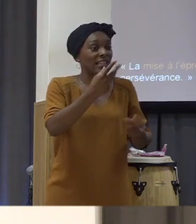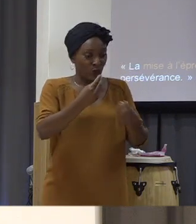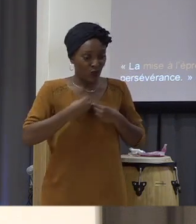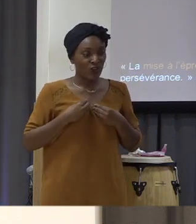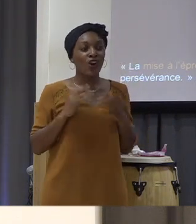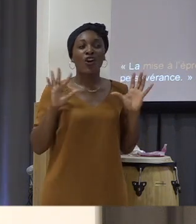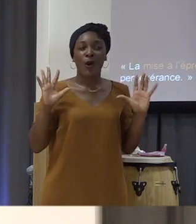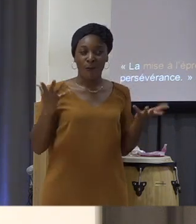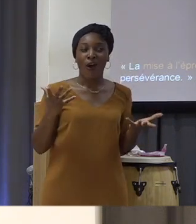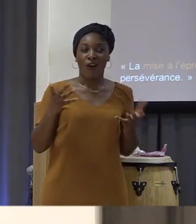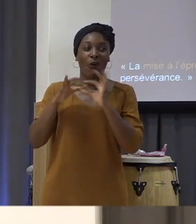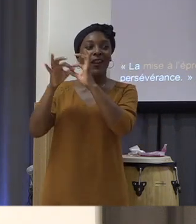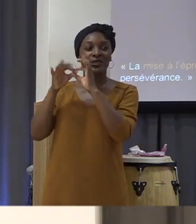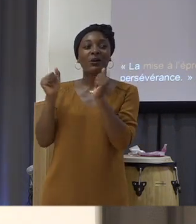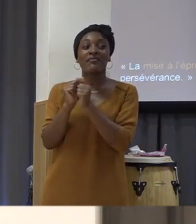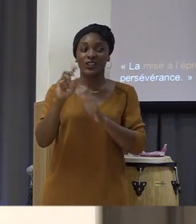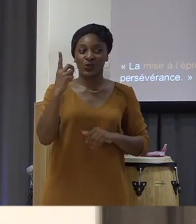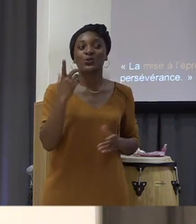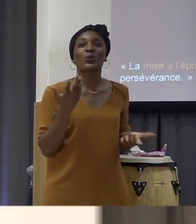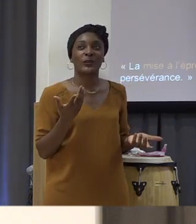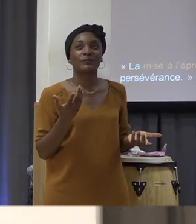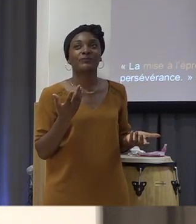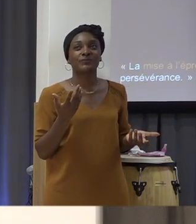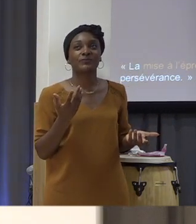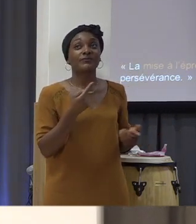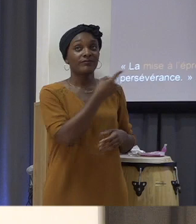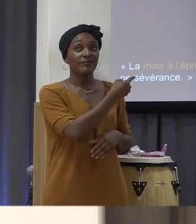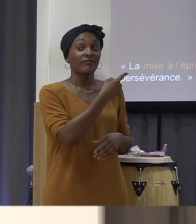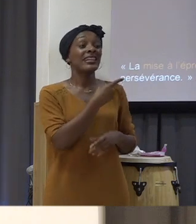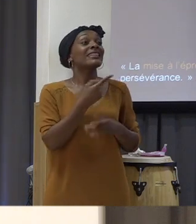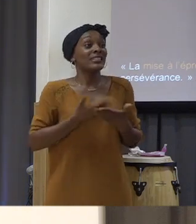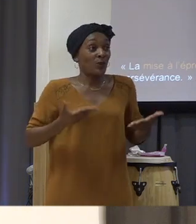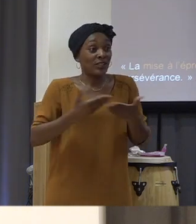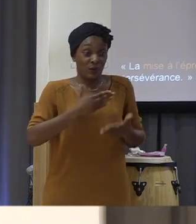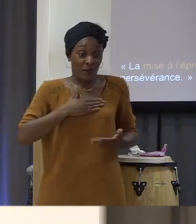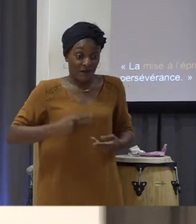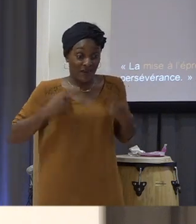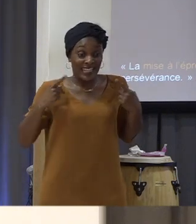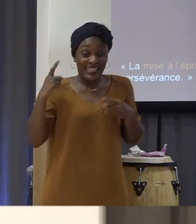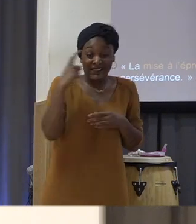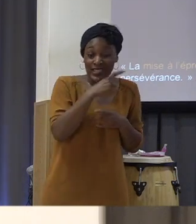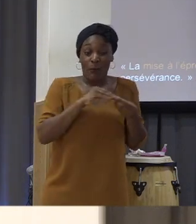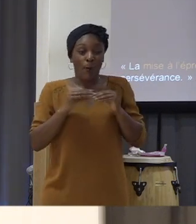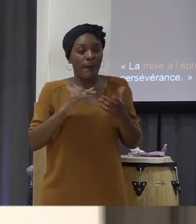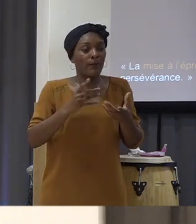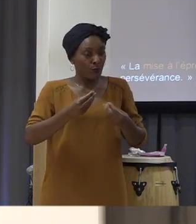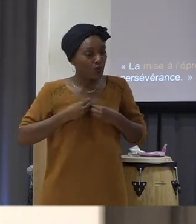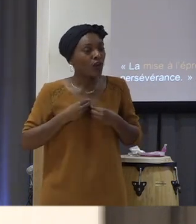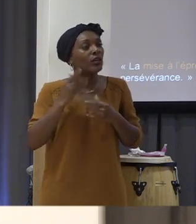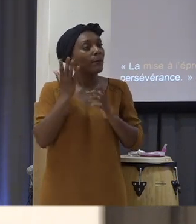Jacques qui nous dit « La mise à l'épreuve de votre foi produit l'endurance et la